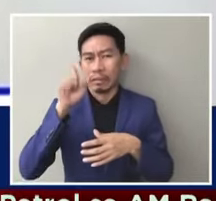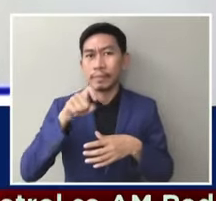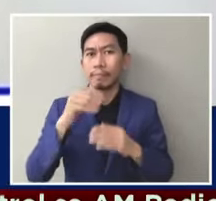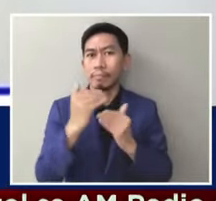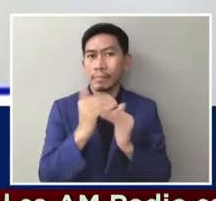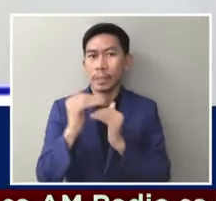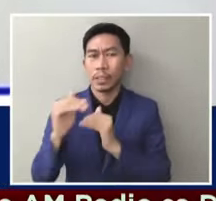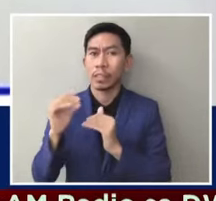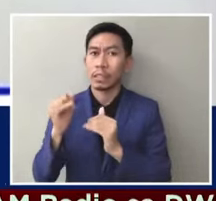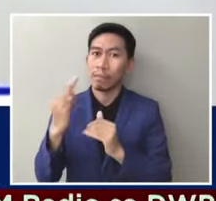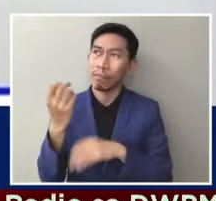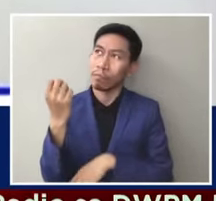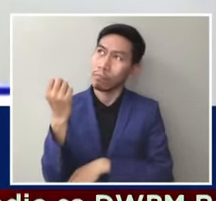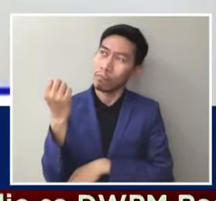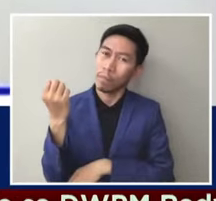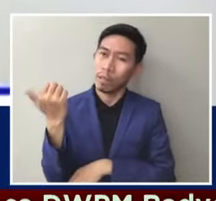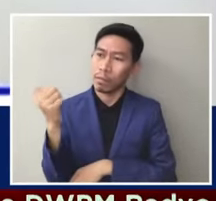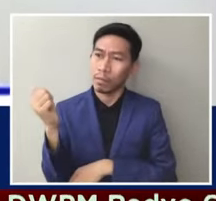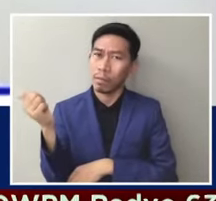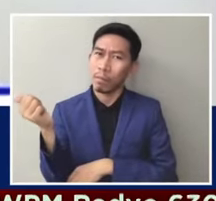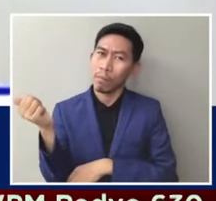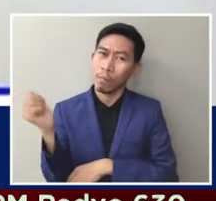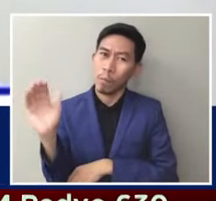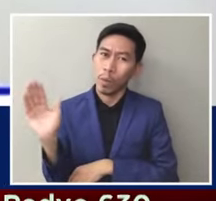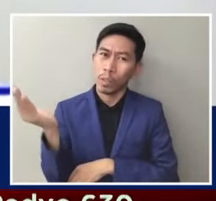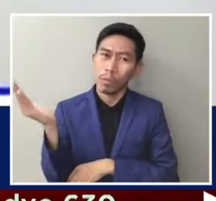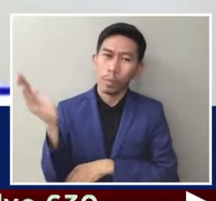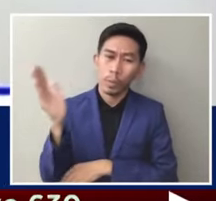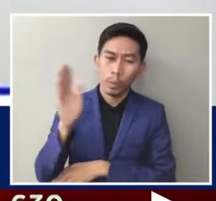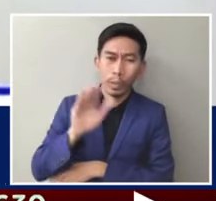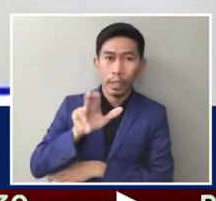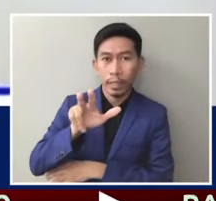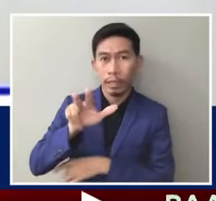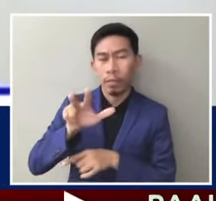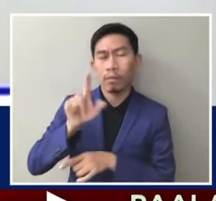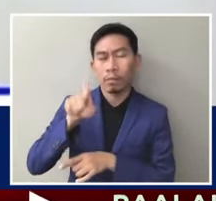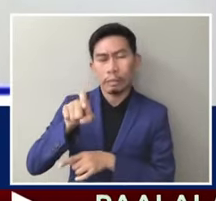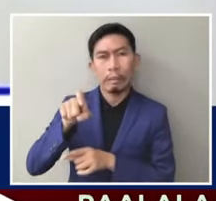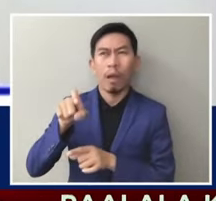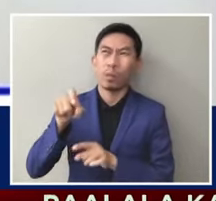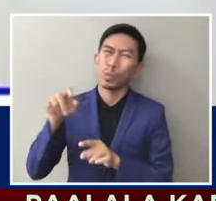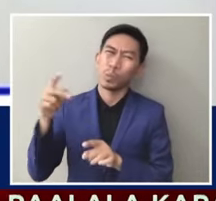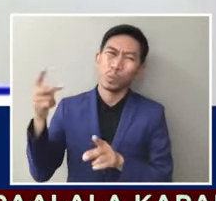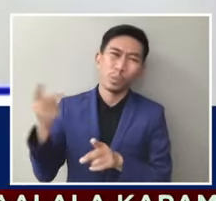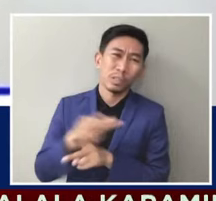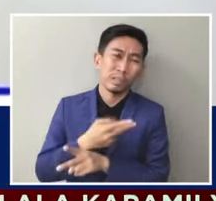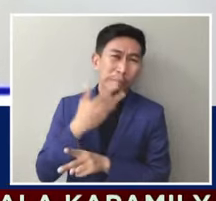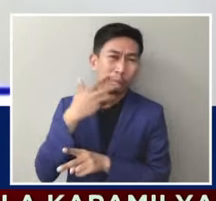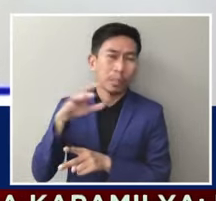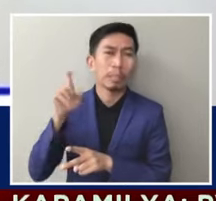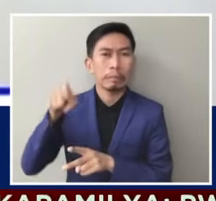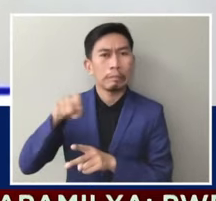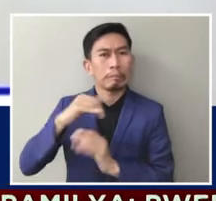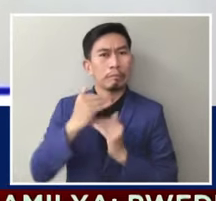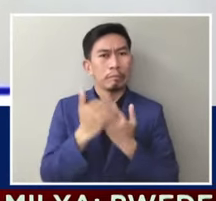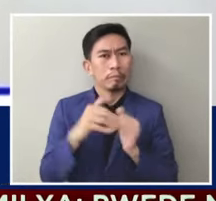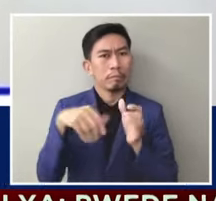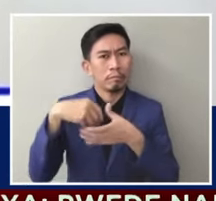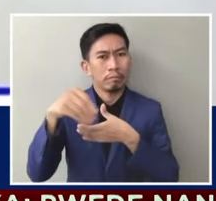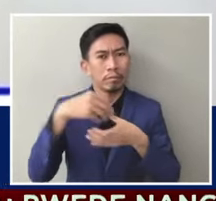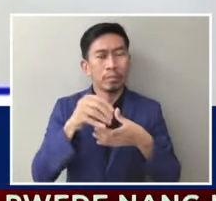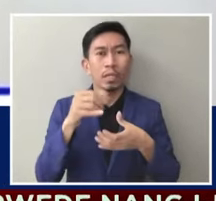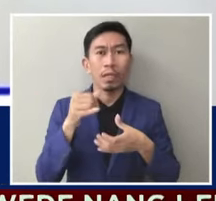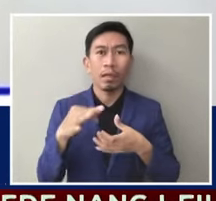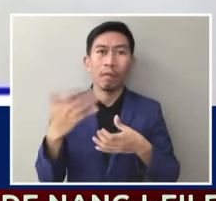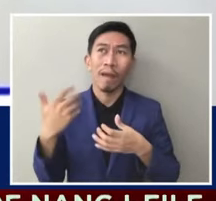alas 10 ng umaga hanggang about 3 to 4 p.m., medyo mainit po talaga. Kung idadagdag kasi natin yung direktang sikat ng